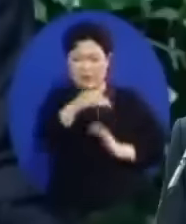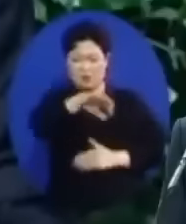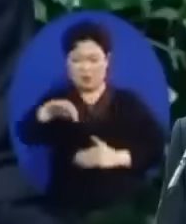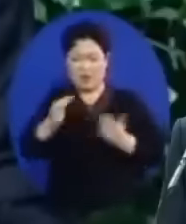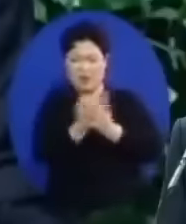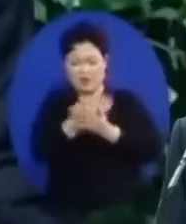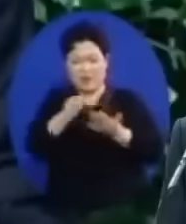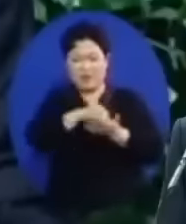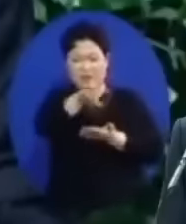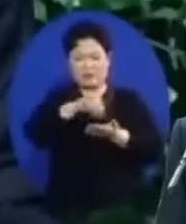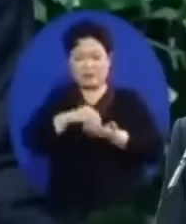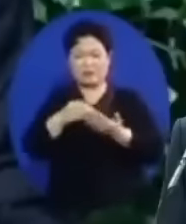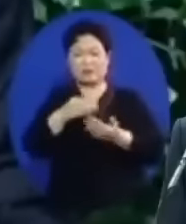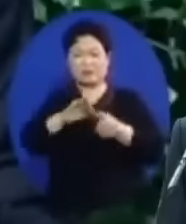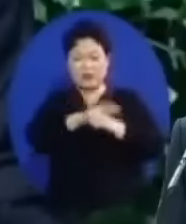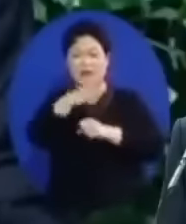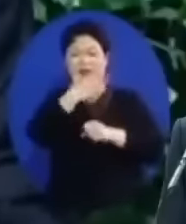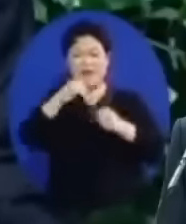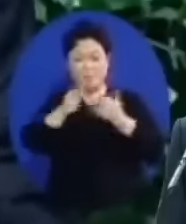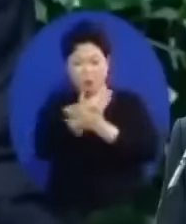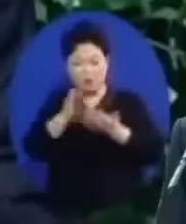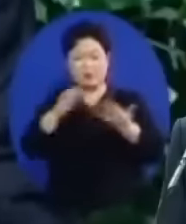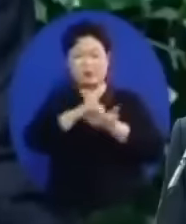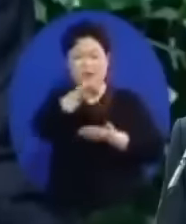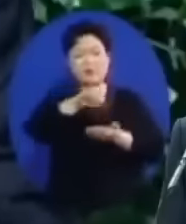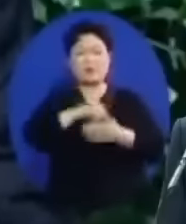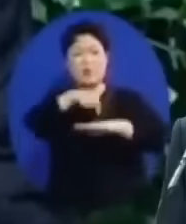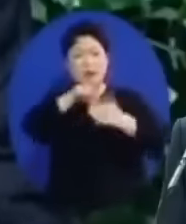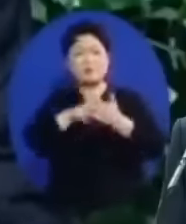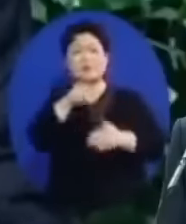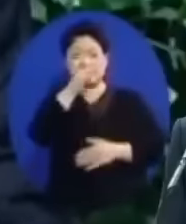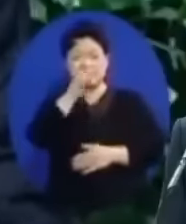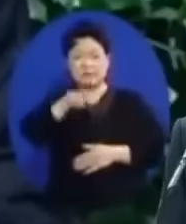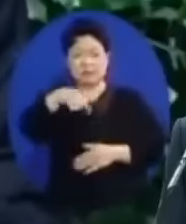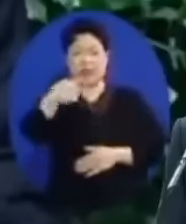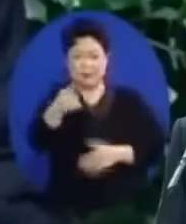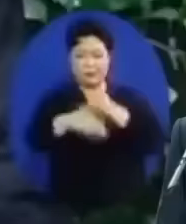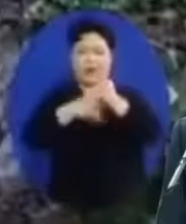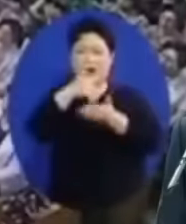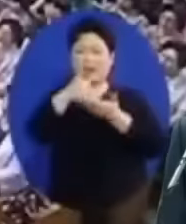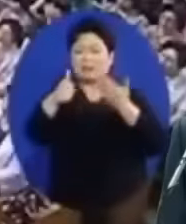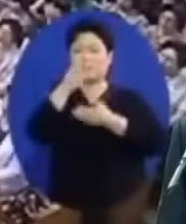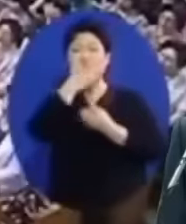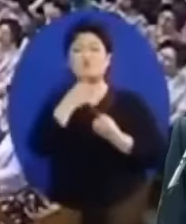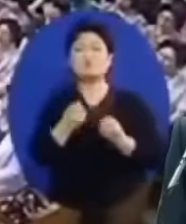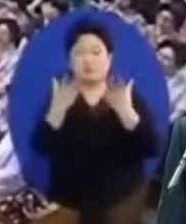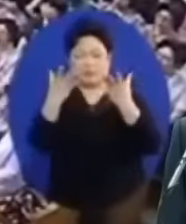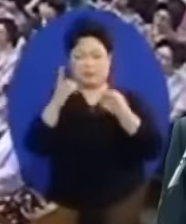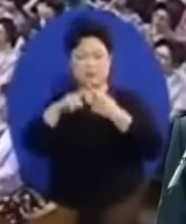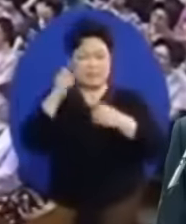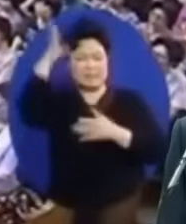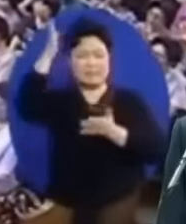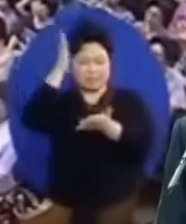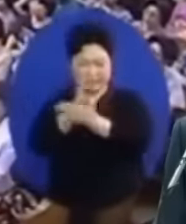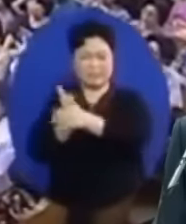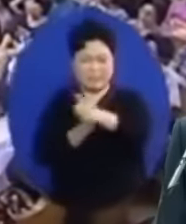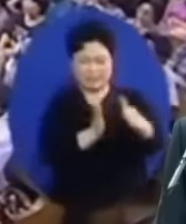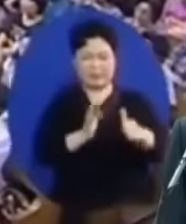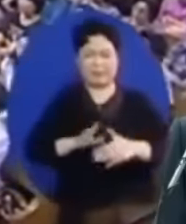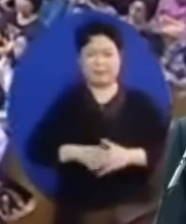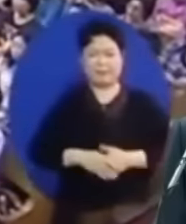나누는 사랑과 행복을 나누는 마음이 있어야 그 다음에 하나님이 복을 주신다는 것을 잊지 말아야 되는